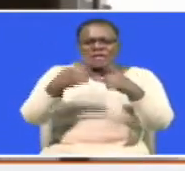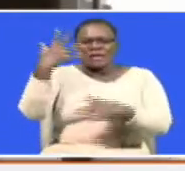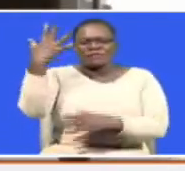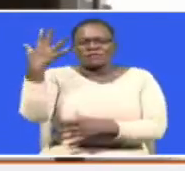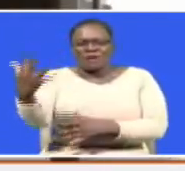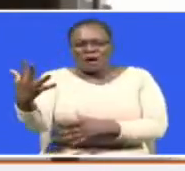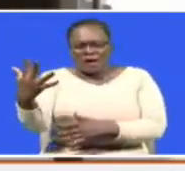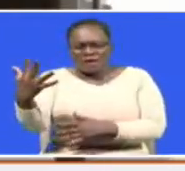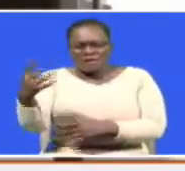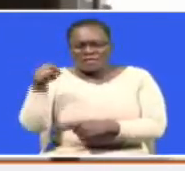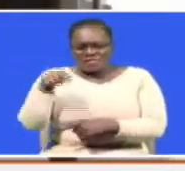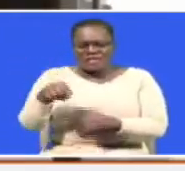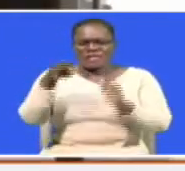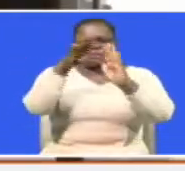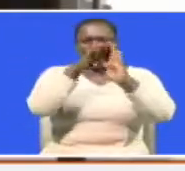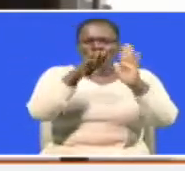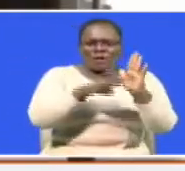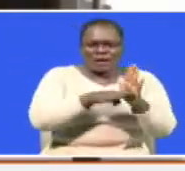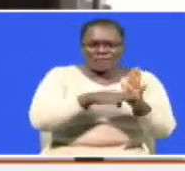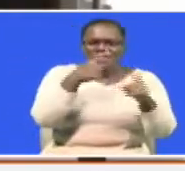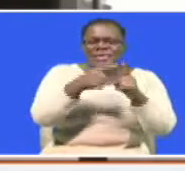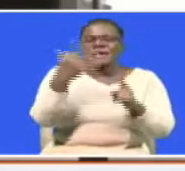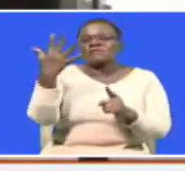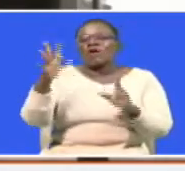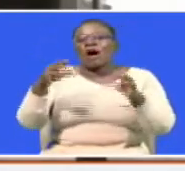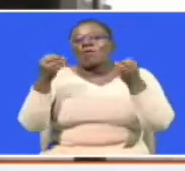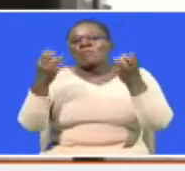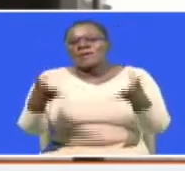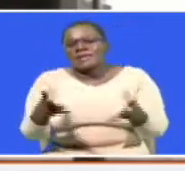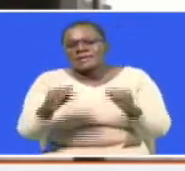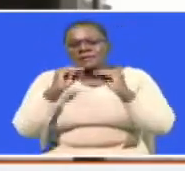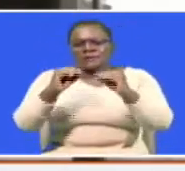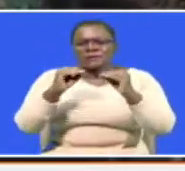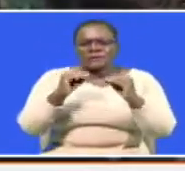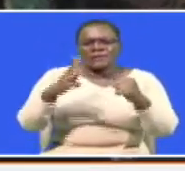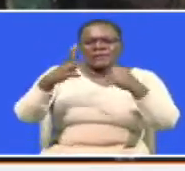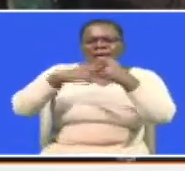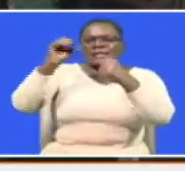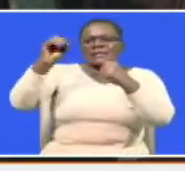ya hii takriban hii mrudu wao hapa tutakuwa tumefikisha